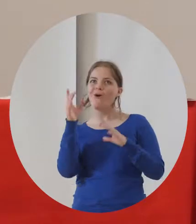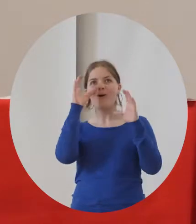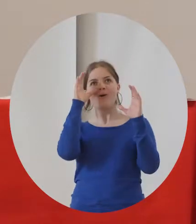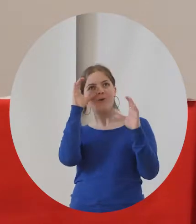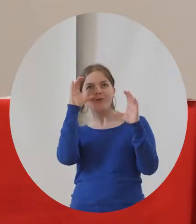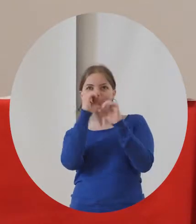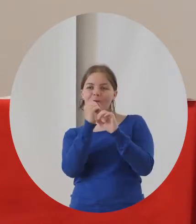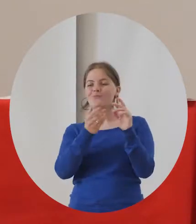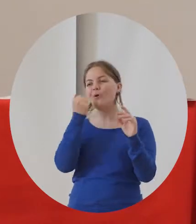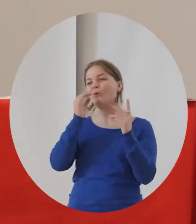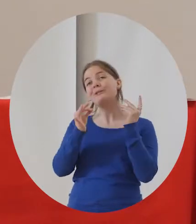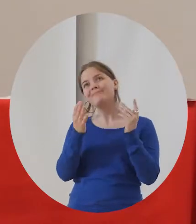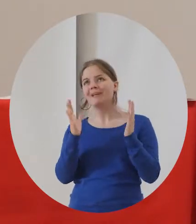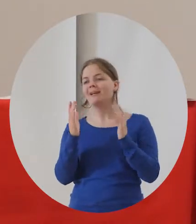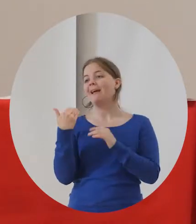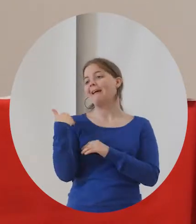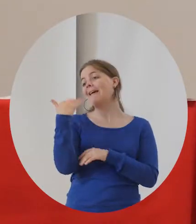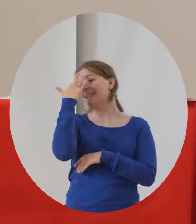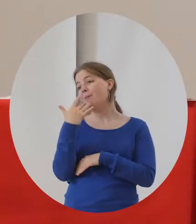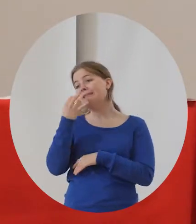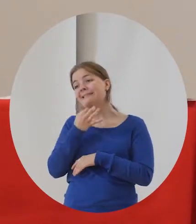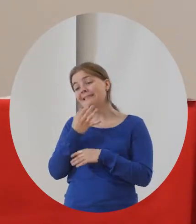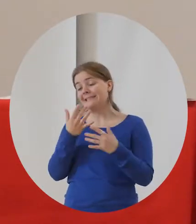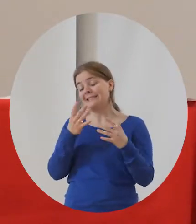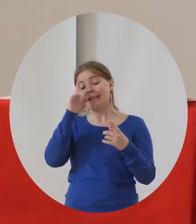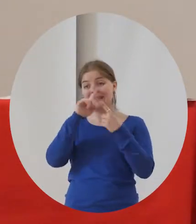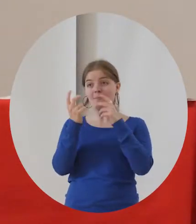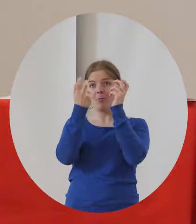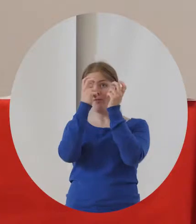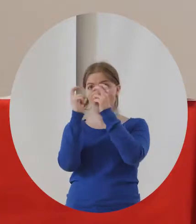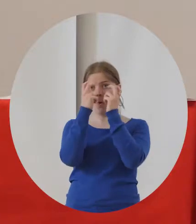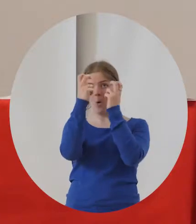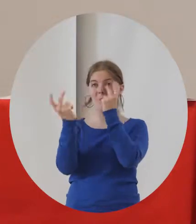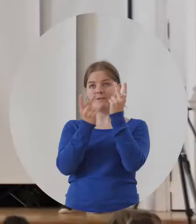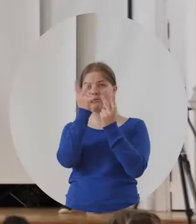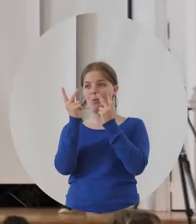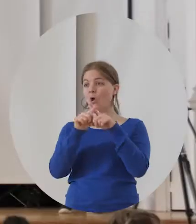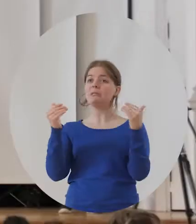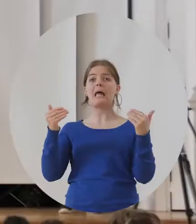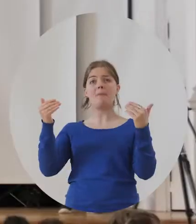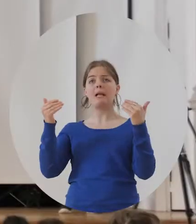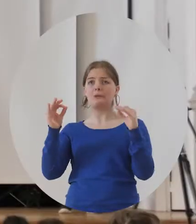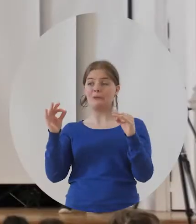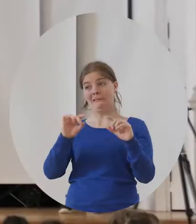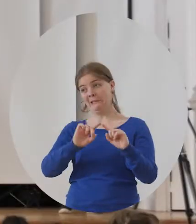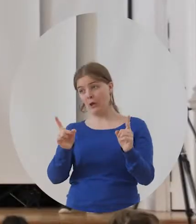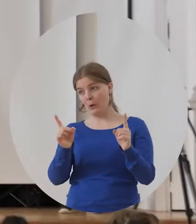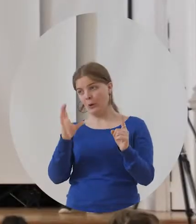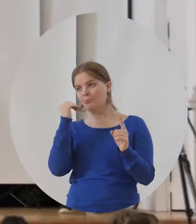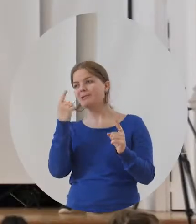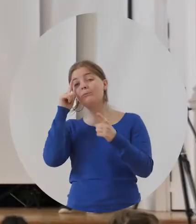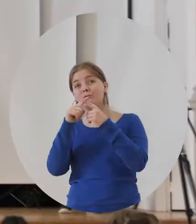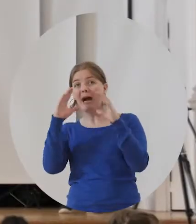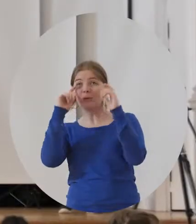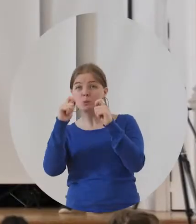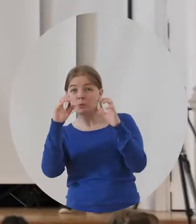l'a dit Elisabeth tout à l'heure, les mouvements oculomoteurs et la vision n'est pas stable. Donc déjà, pour l'attention, mais ça, on le